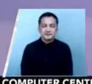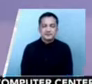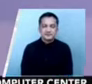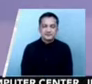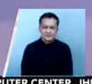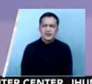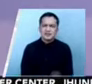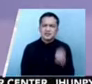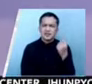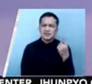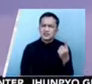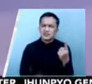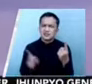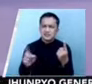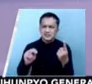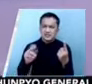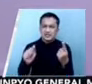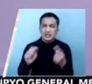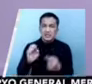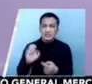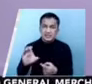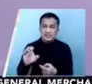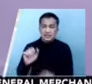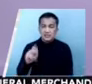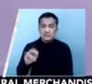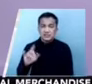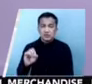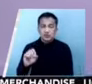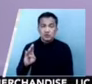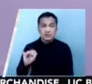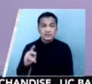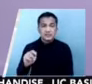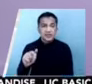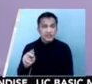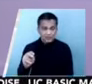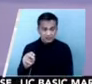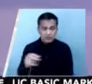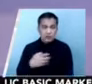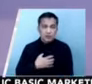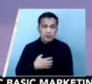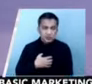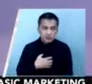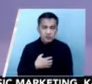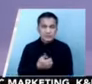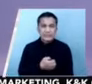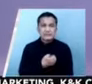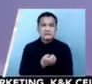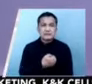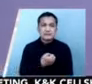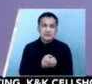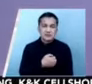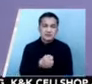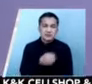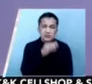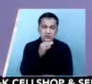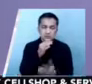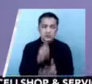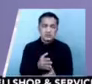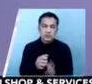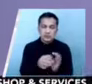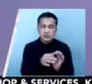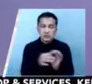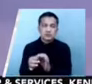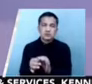Naiintindihan daw ni NEDA Secretary Arsenio Balisacan ang pag-alma at emosyon ng mga magsasaka kaugnay